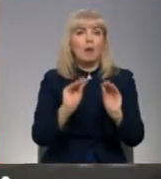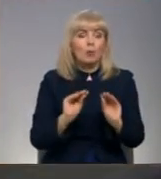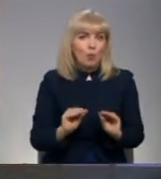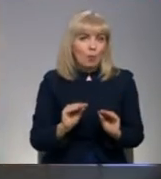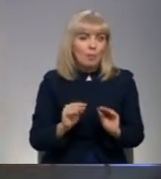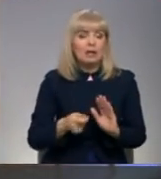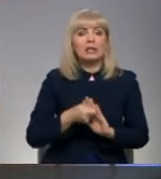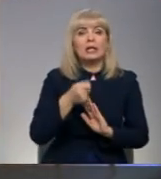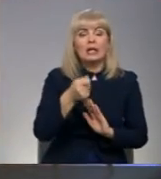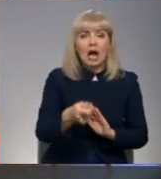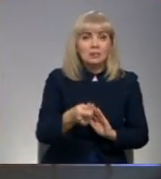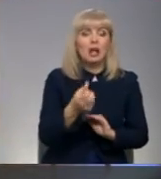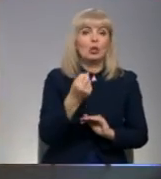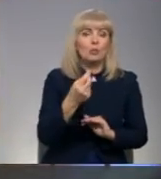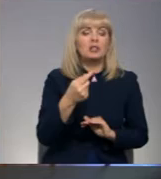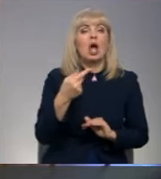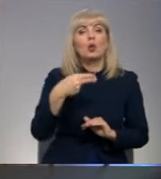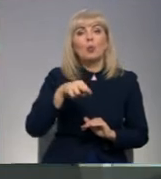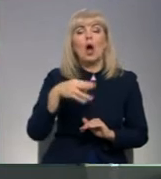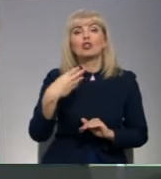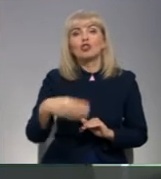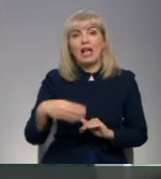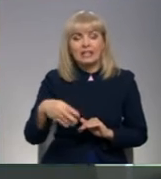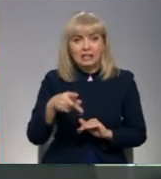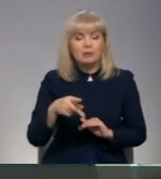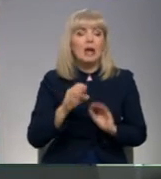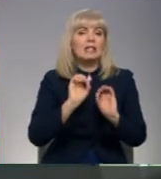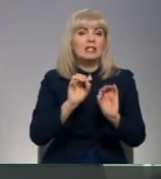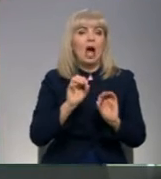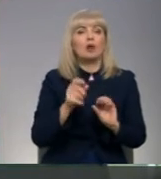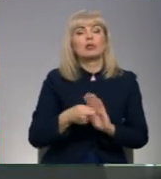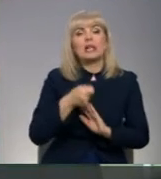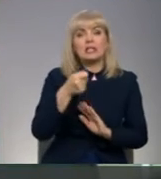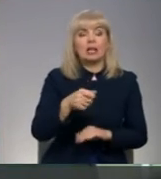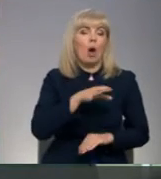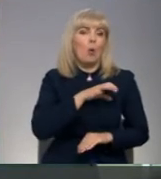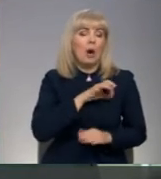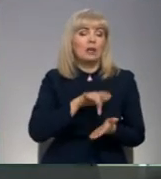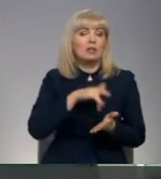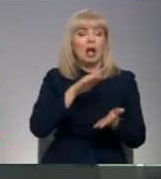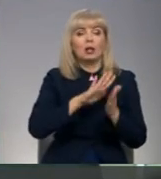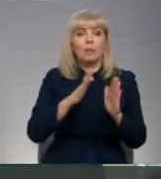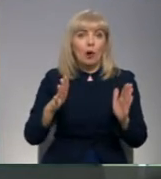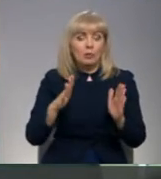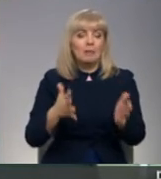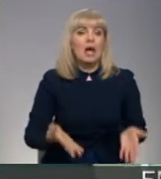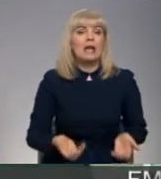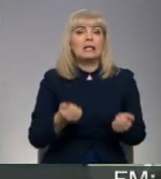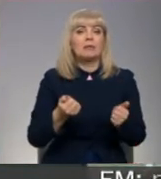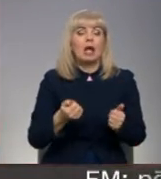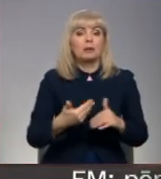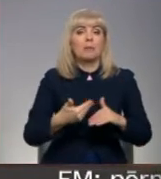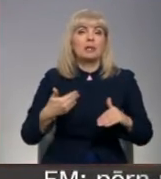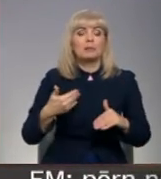iesniegtiem 40 bibliotēku stāstiem. Savu stāstu bija iesniegusi arī Ogres centrālā bibliotēka, kas dibināta pirms 90